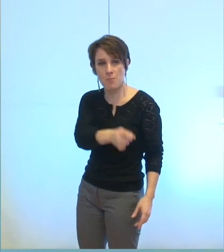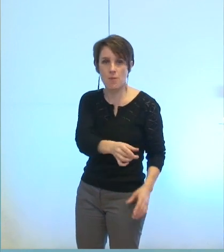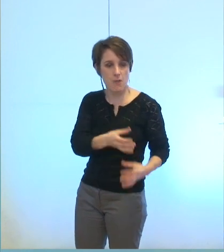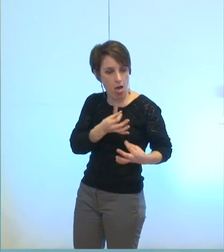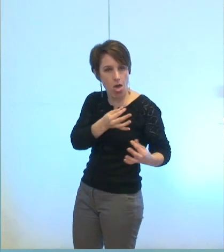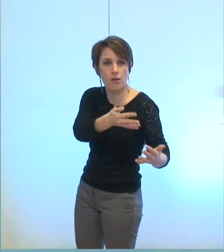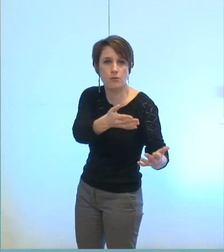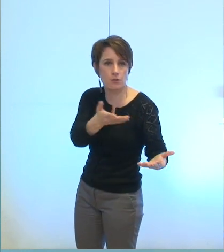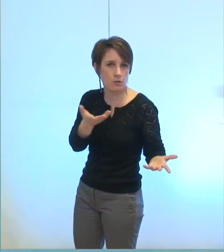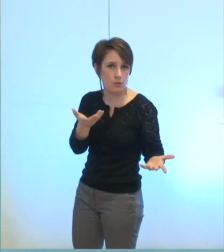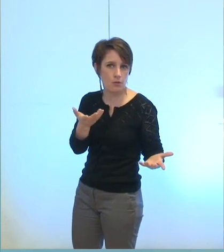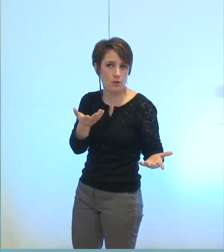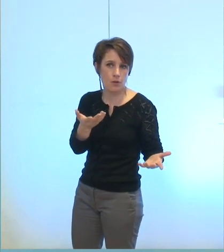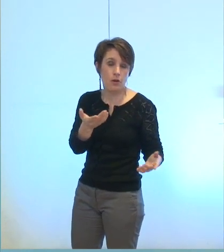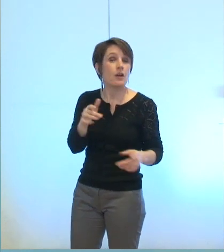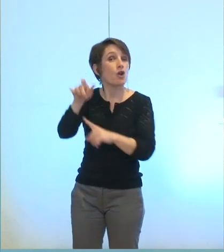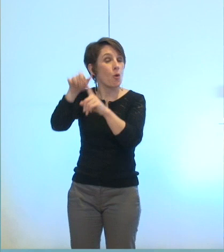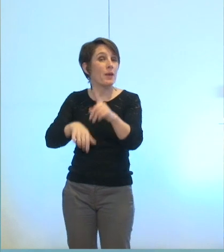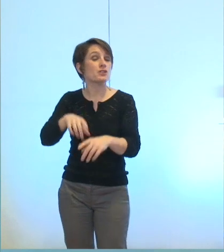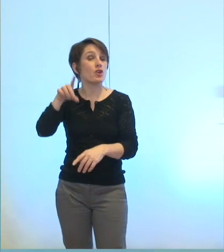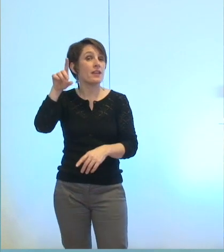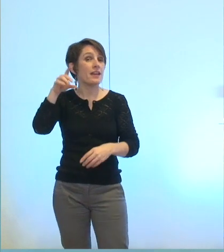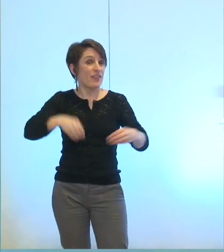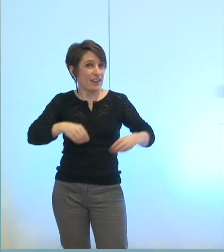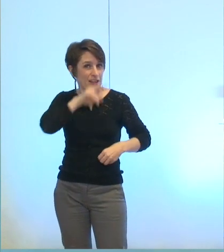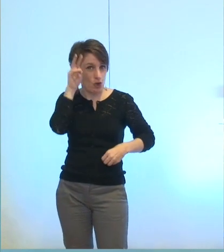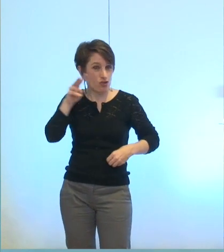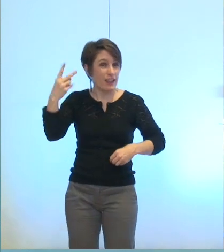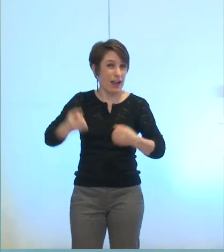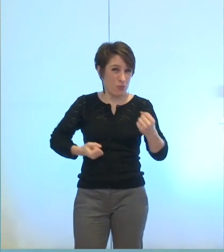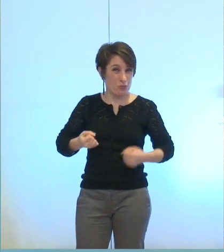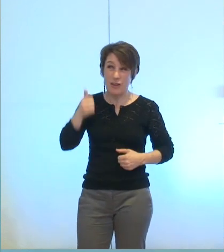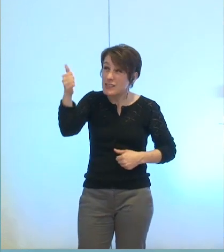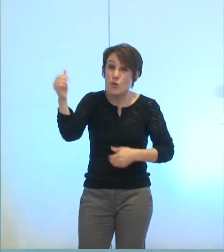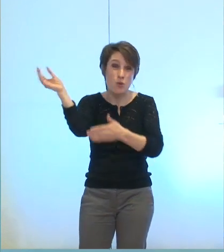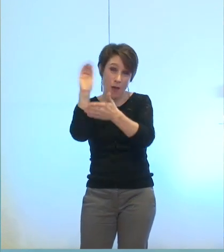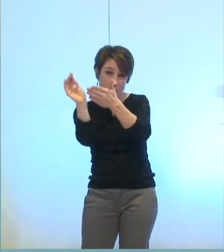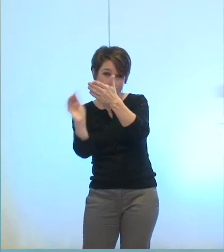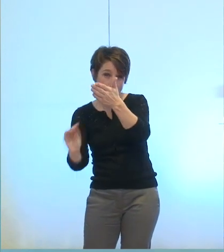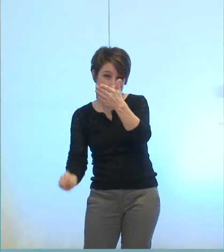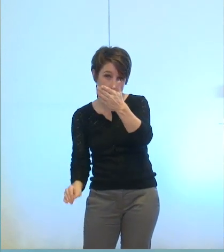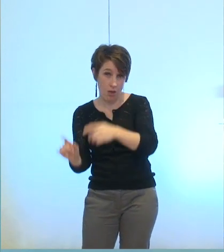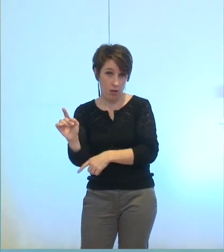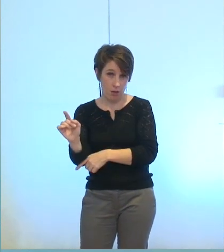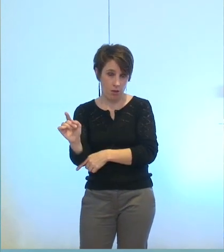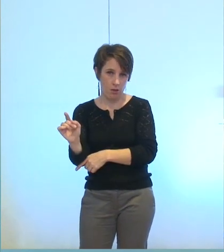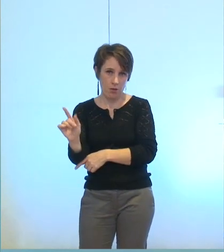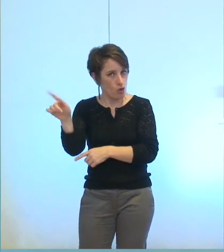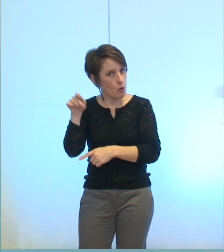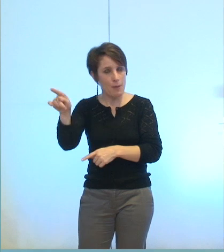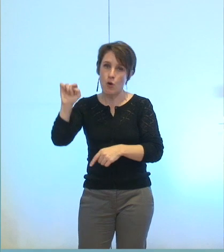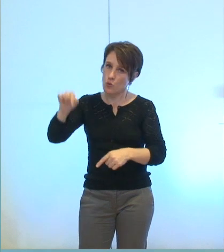rédigé de la main du Directeur Général des Services sortant de son devoir